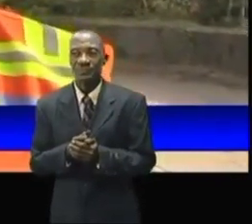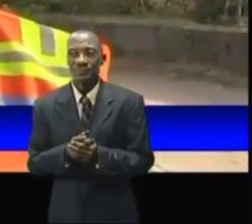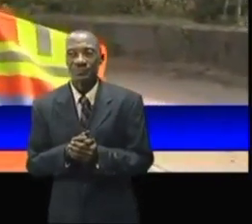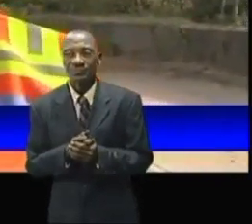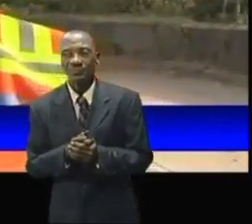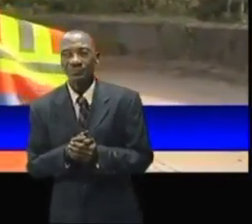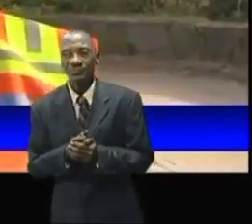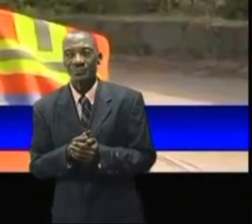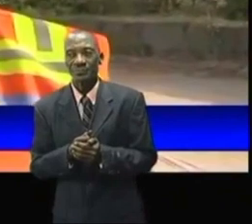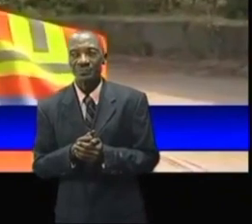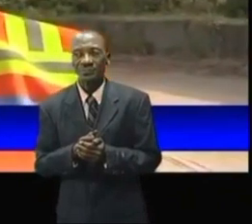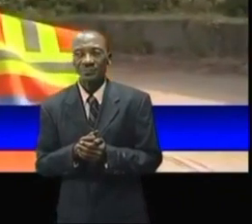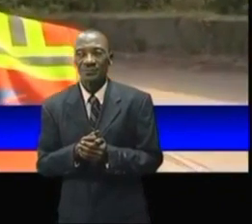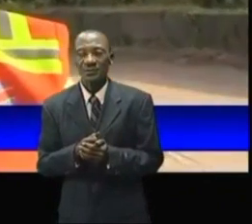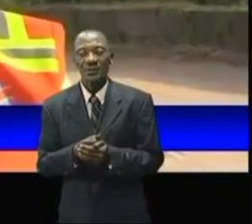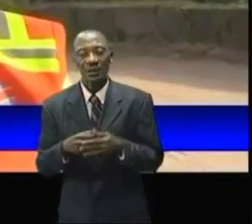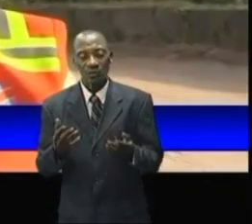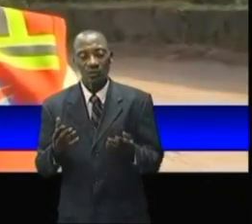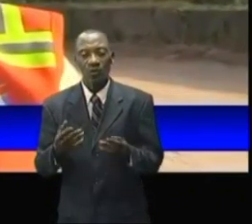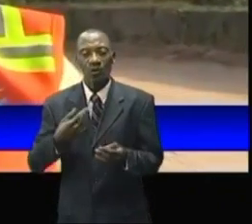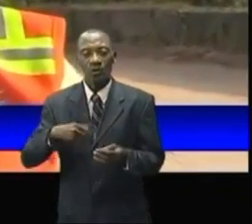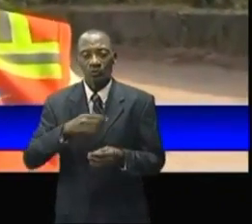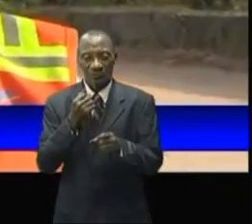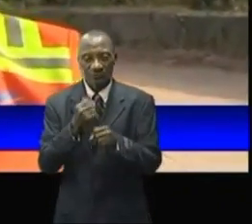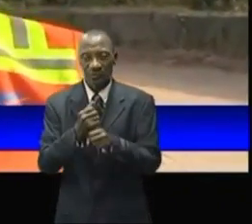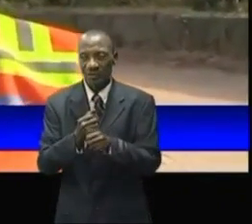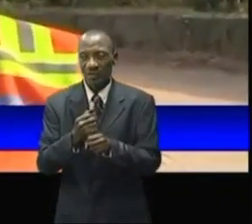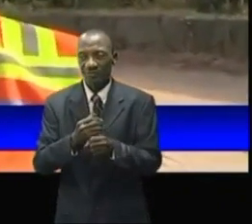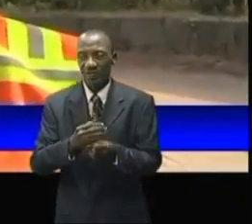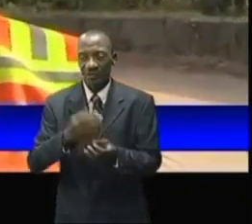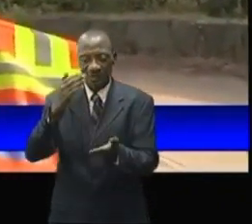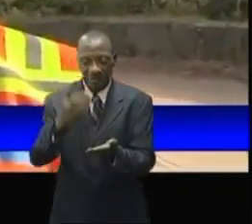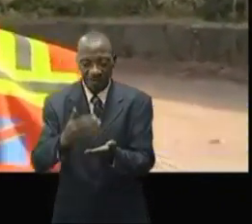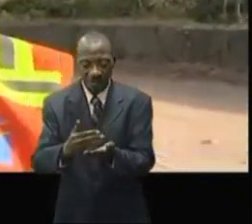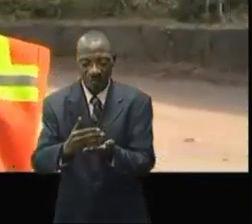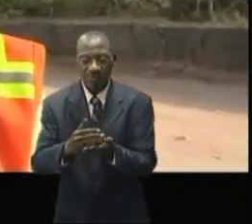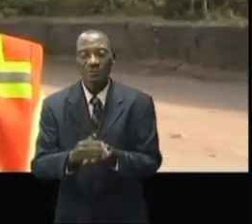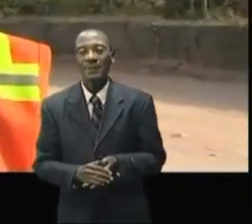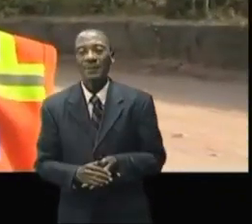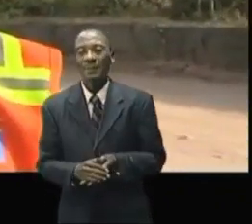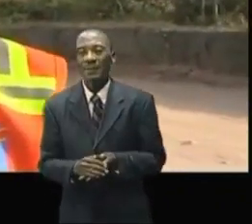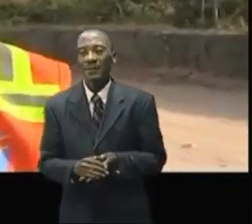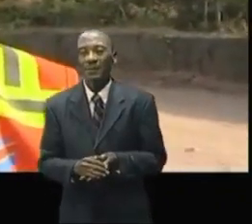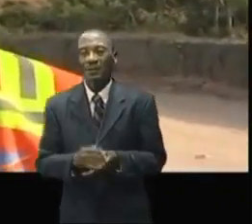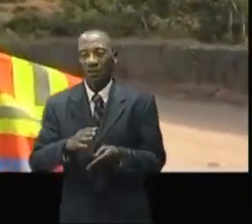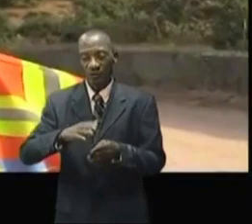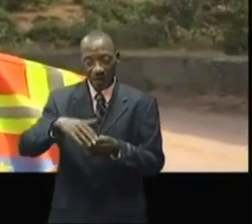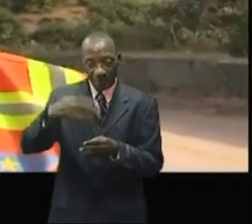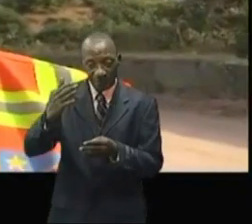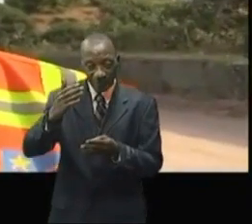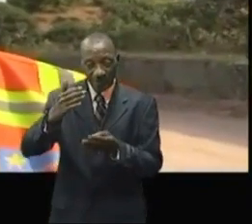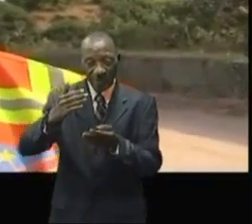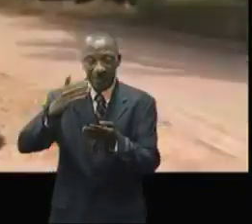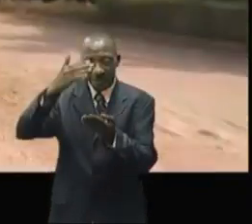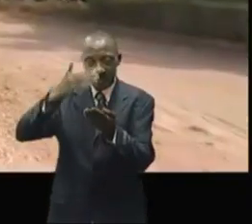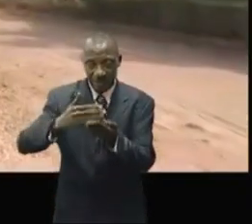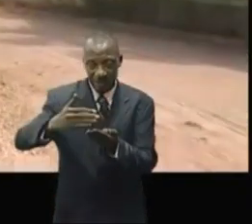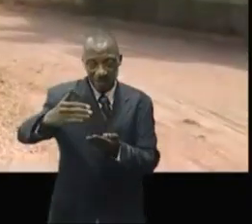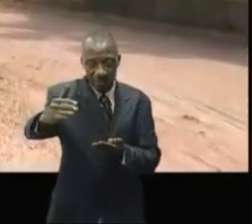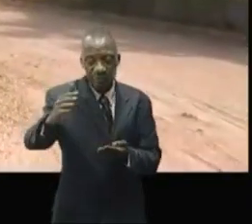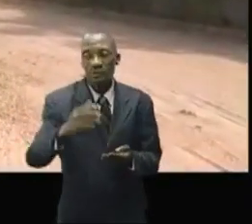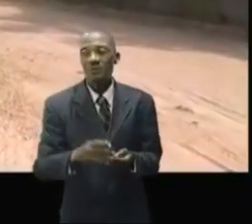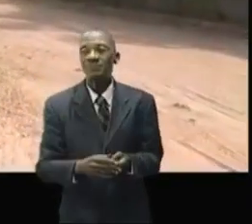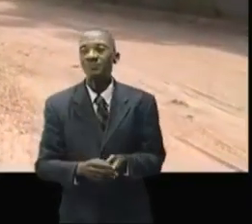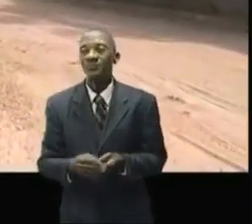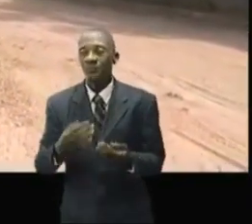la moitié qui reste peut partir d'un moment à l'autre, d'où un danger pour les usagers.